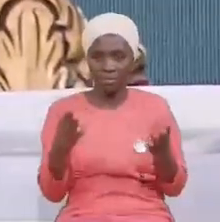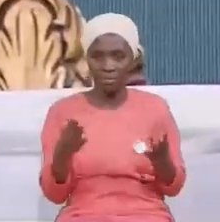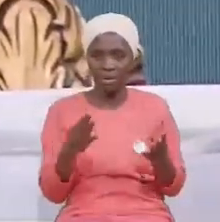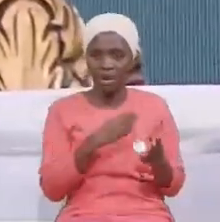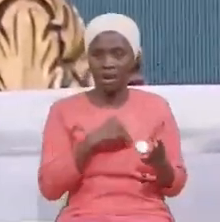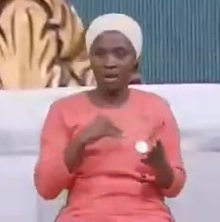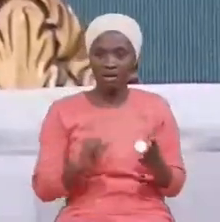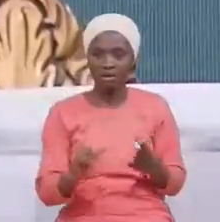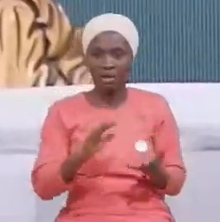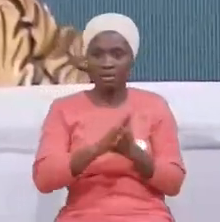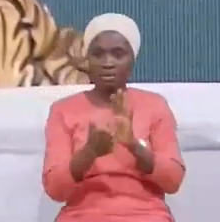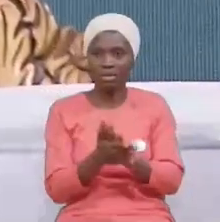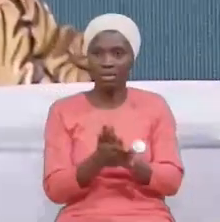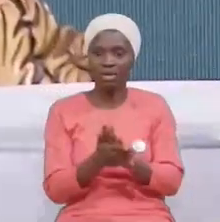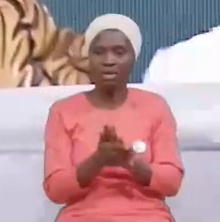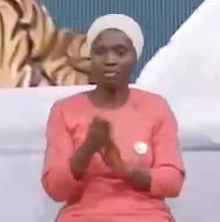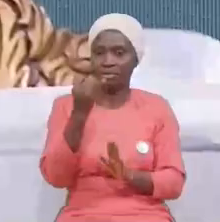Mais finalement, il est devenu Israël.